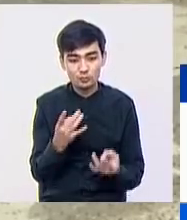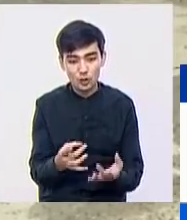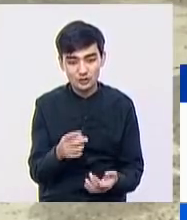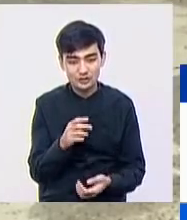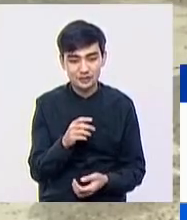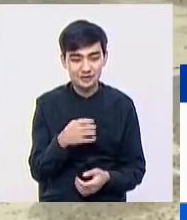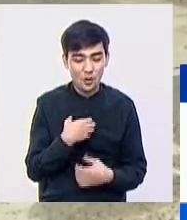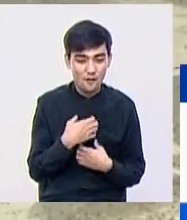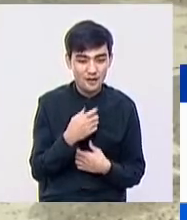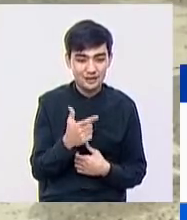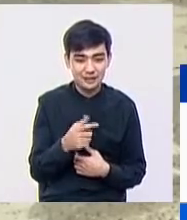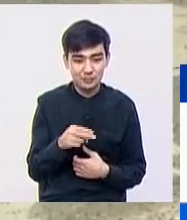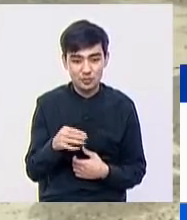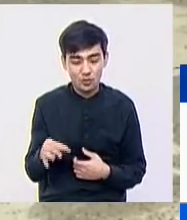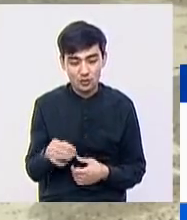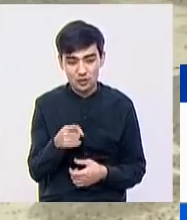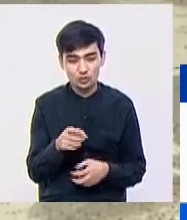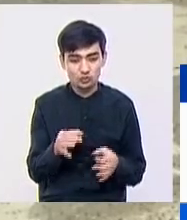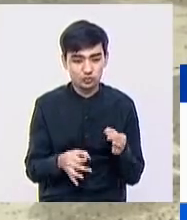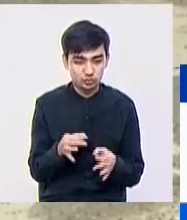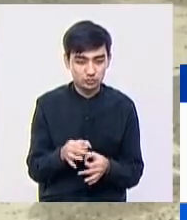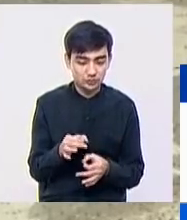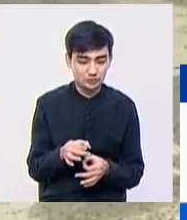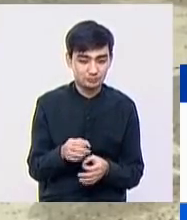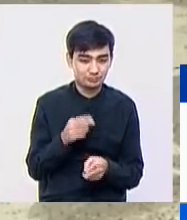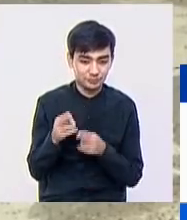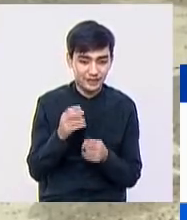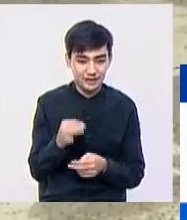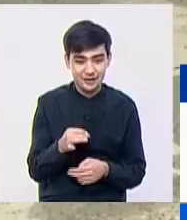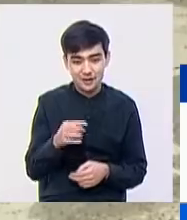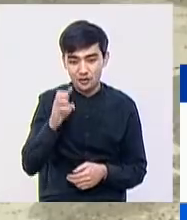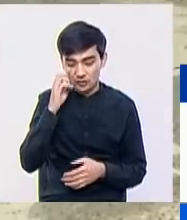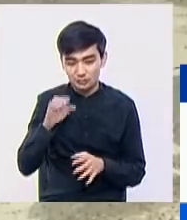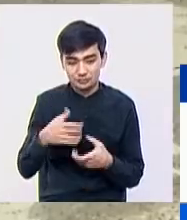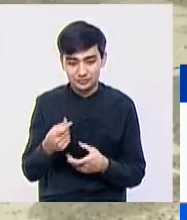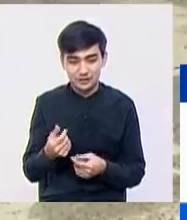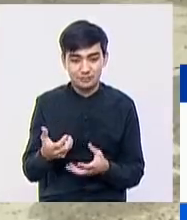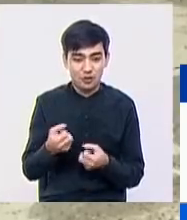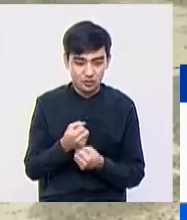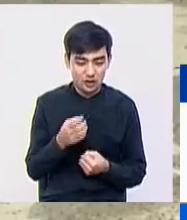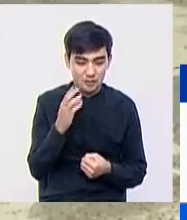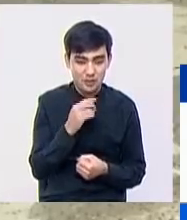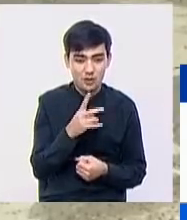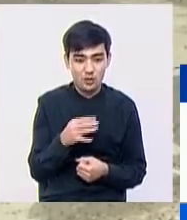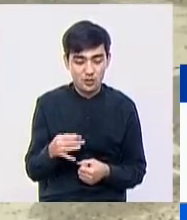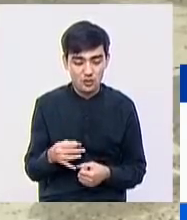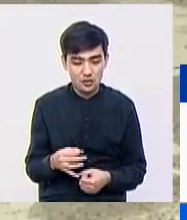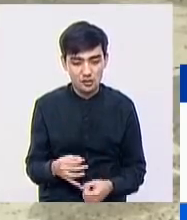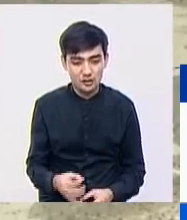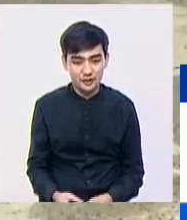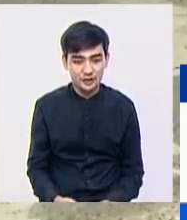ГПО, им придется обращаться в суд и пытаться у государства получить деньги, но...